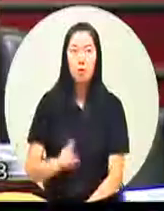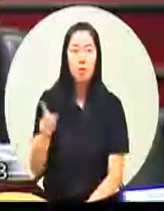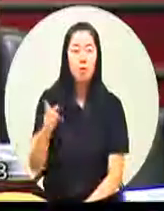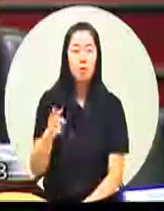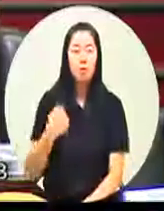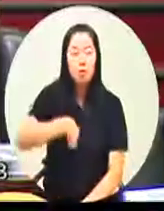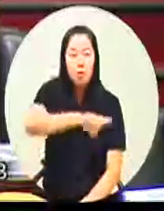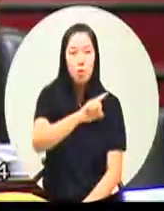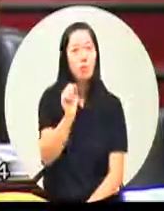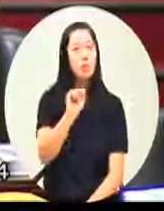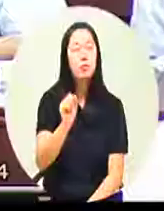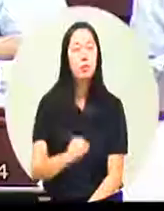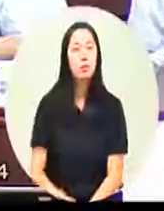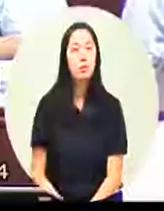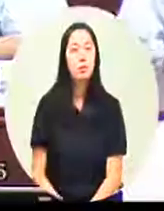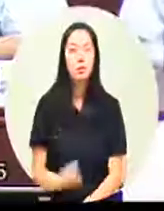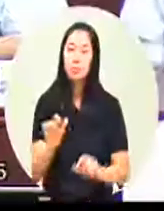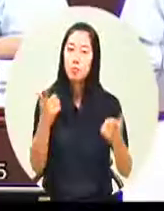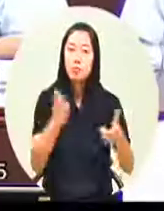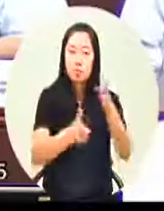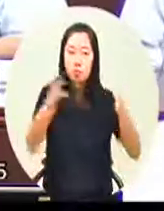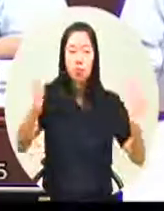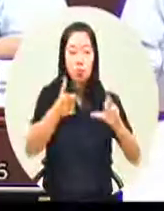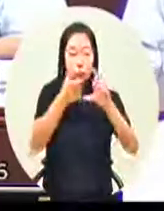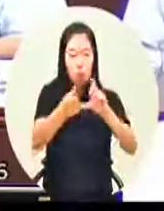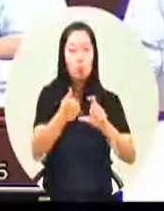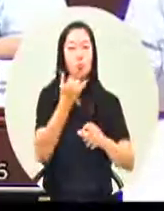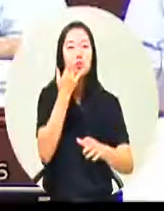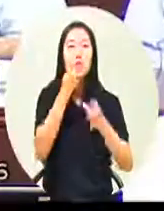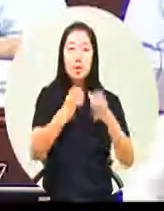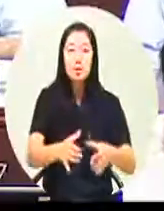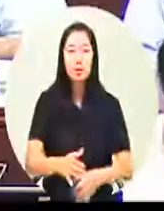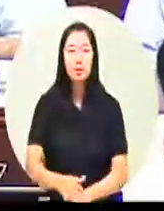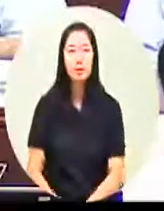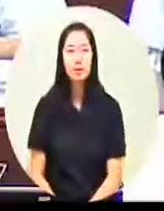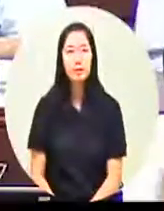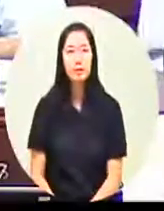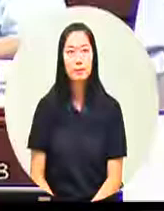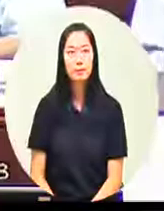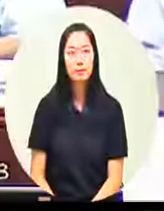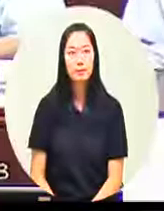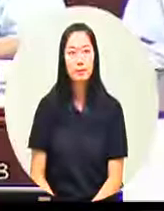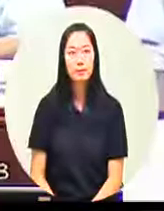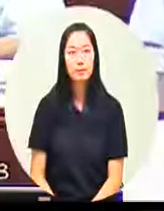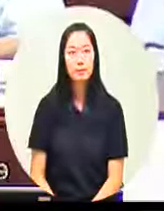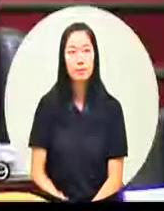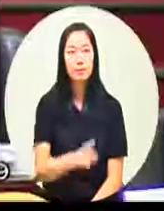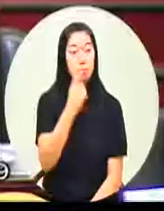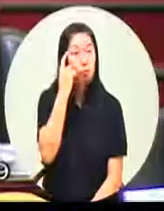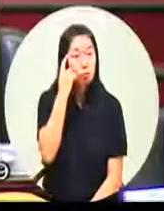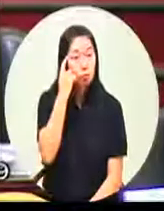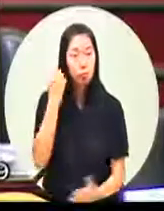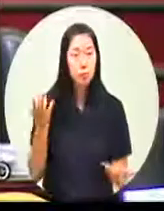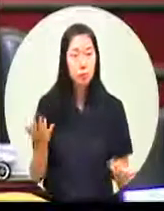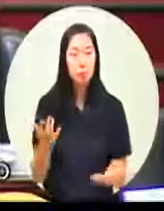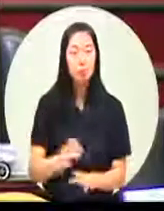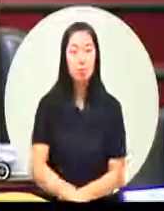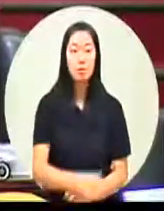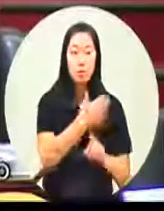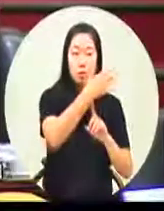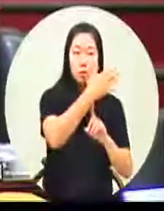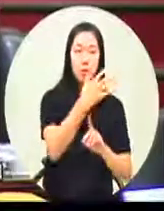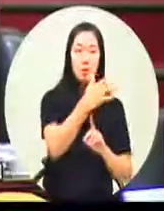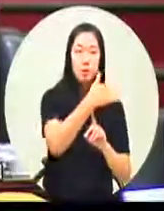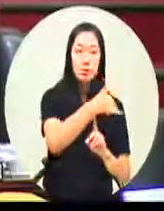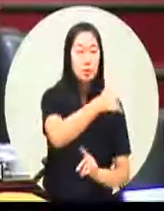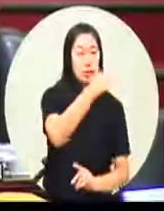的。 就是他要在非都才可以设，如果是都市计划内的部分仍然是。 所以啊，那你认不认为旗美地区